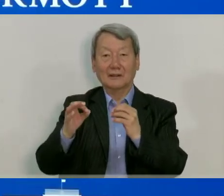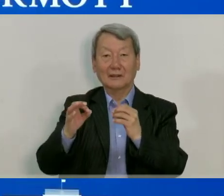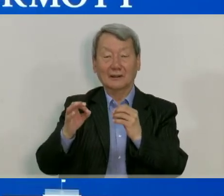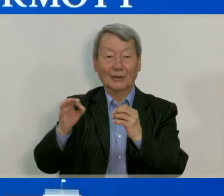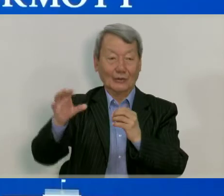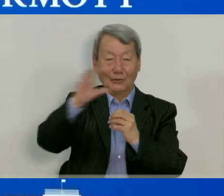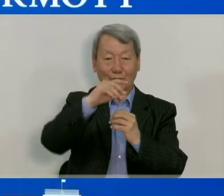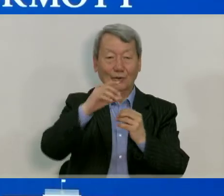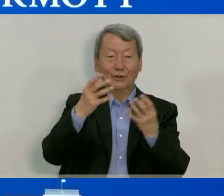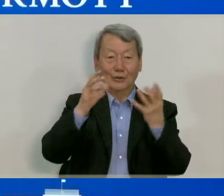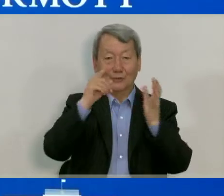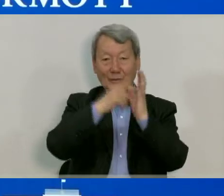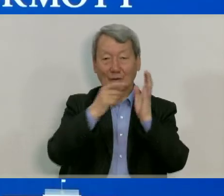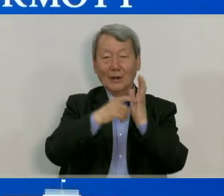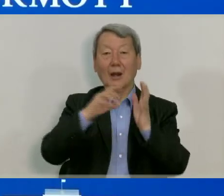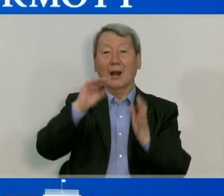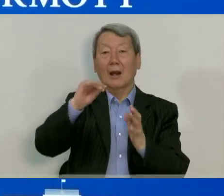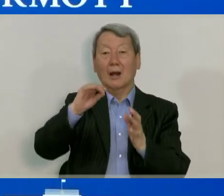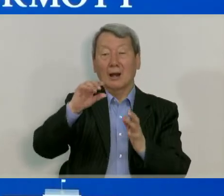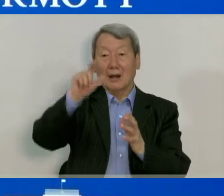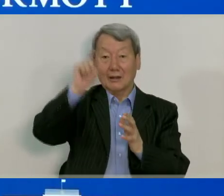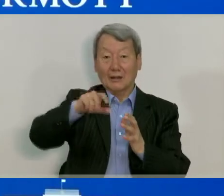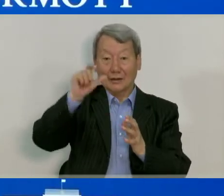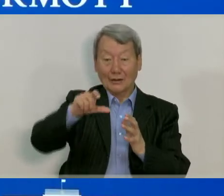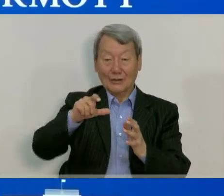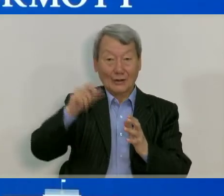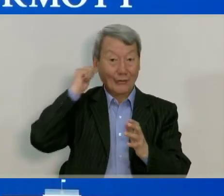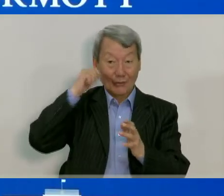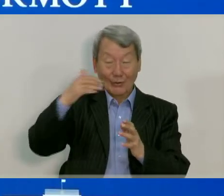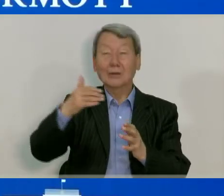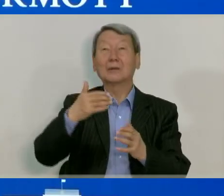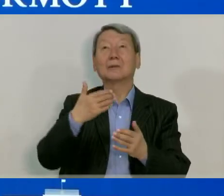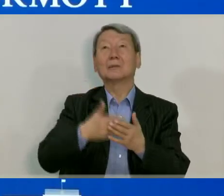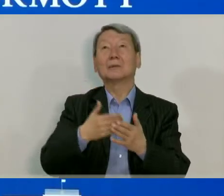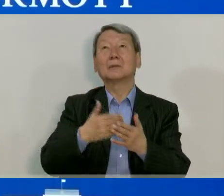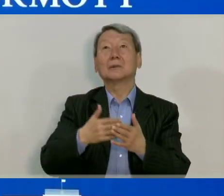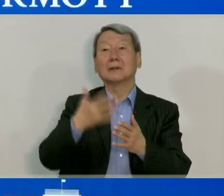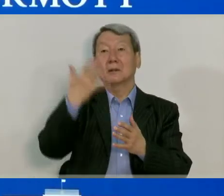10,4% от всех заболевших, а доля населения данного возраста составляет